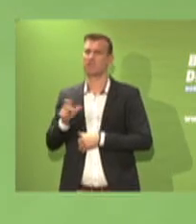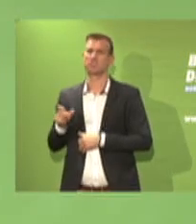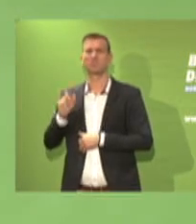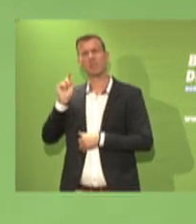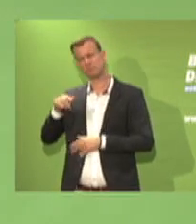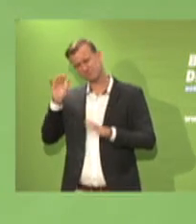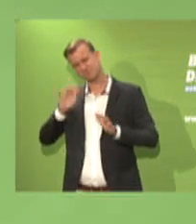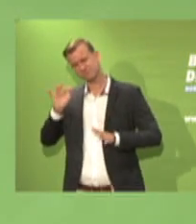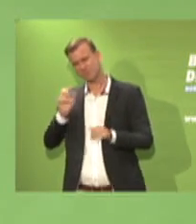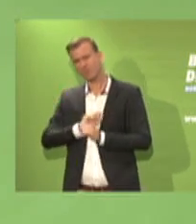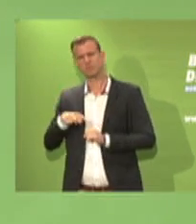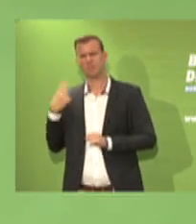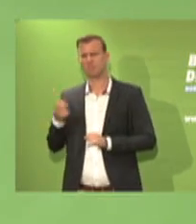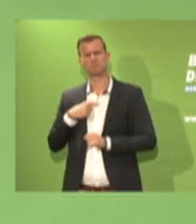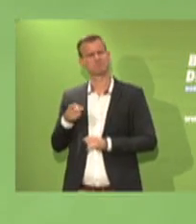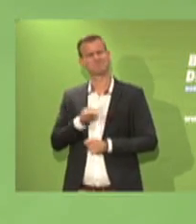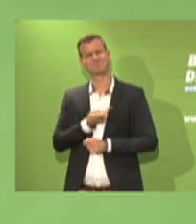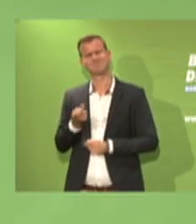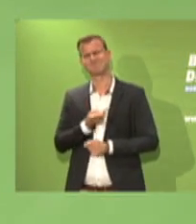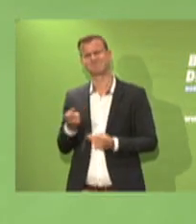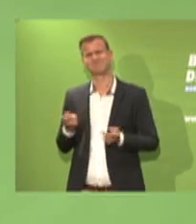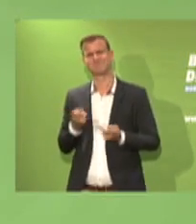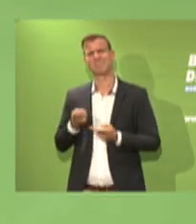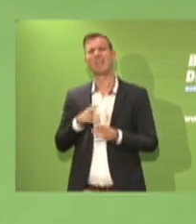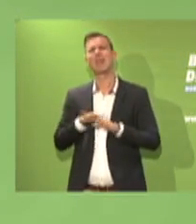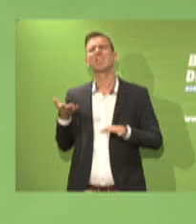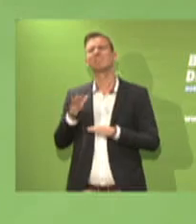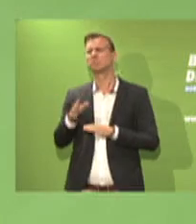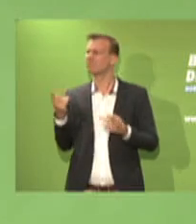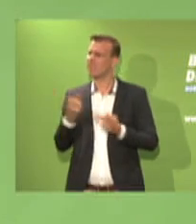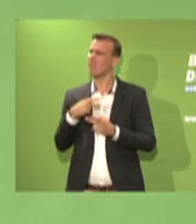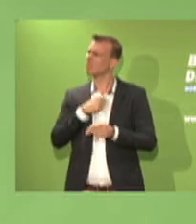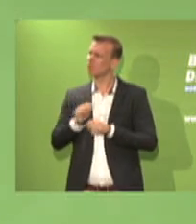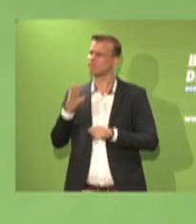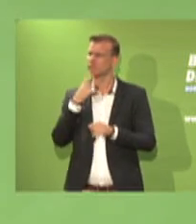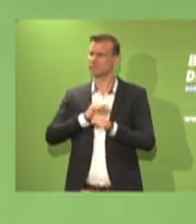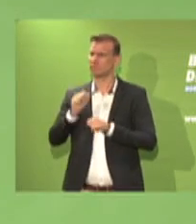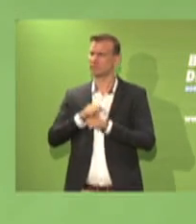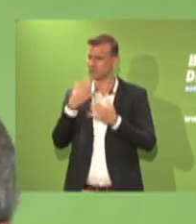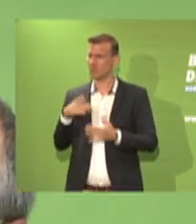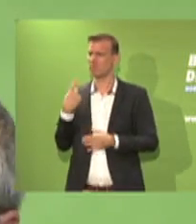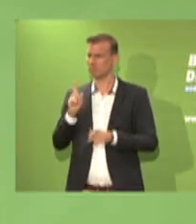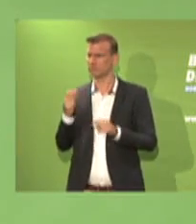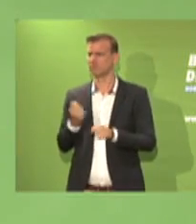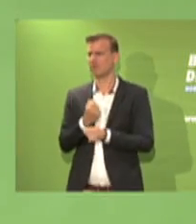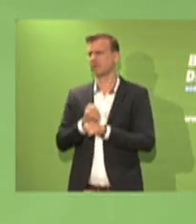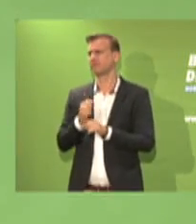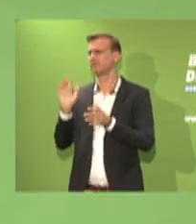schlechtestem Wetter auf die Straße gehen, um für eine andere Landwirtschaft zu demonstrieren. Ich glaube, da gehören wir hin.